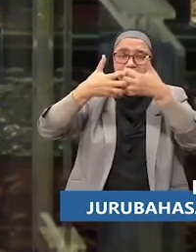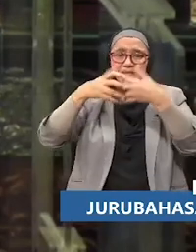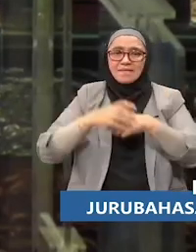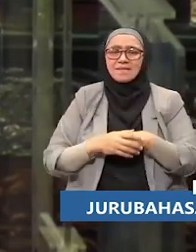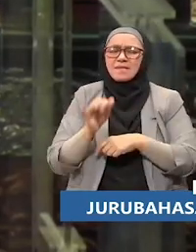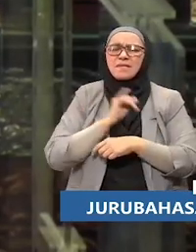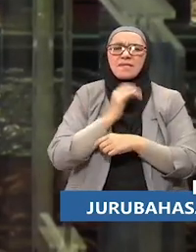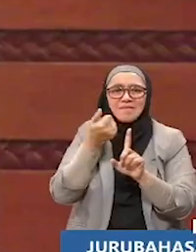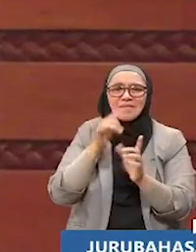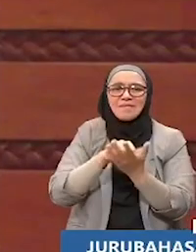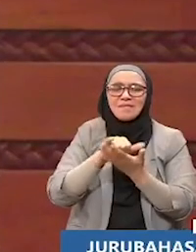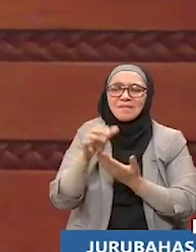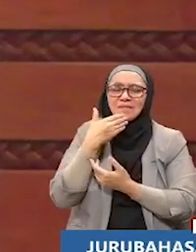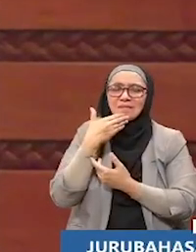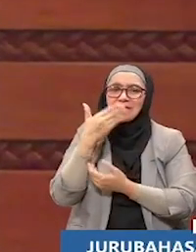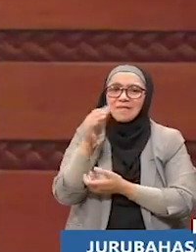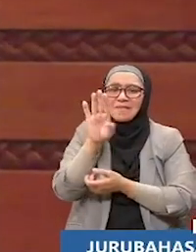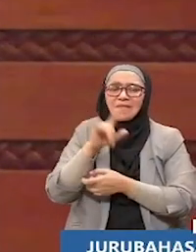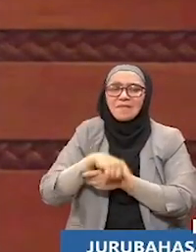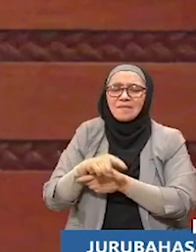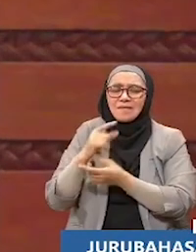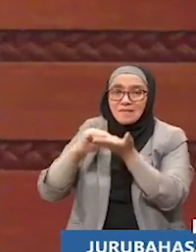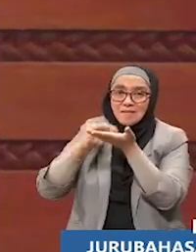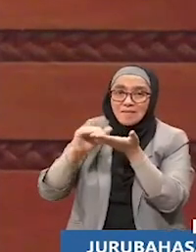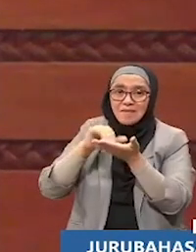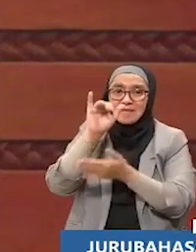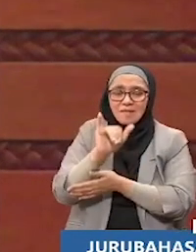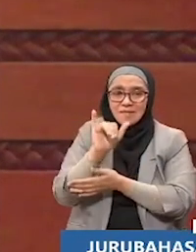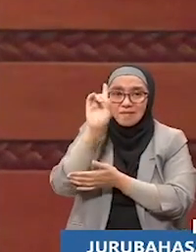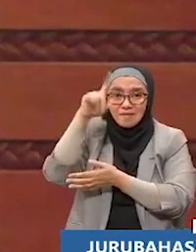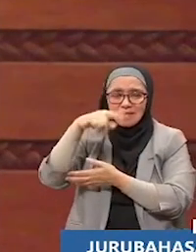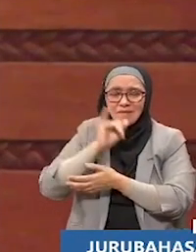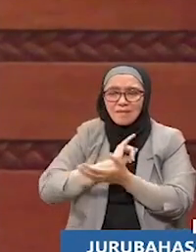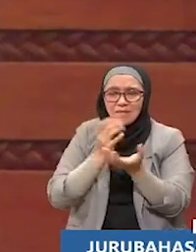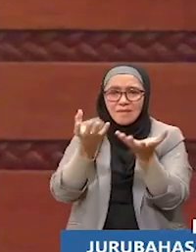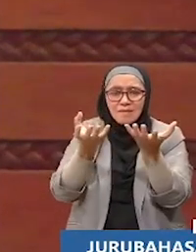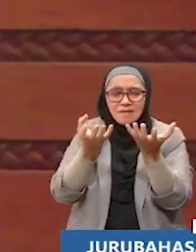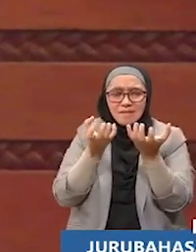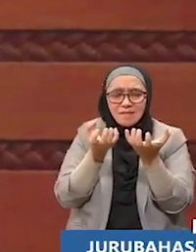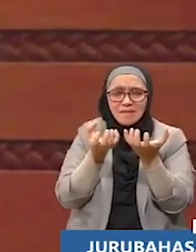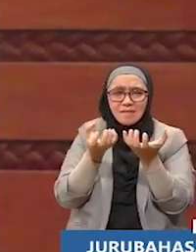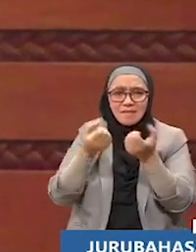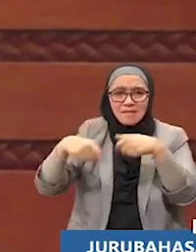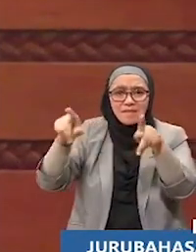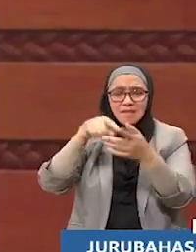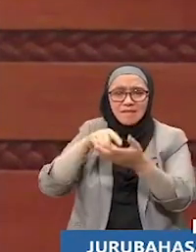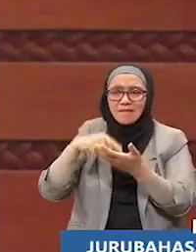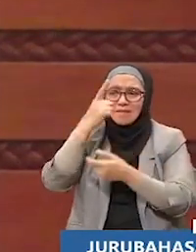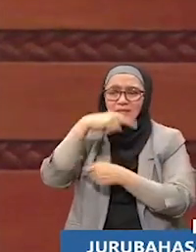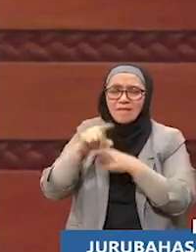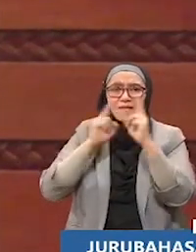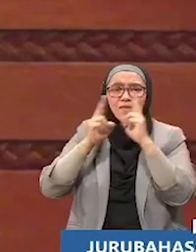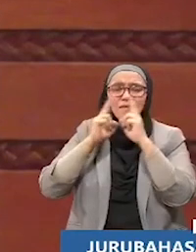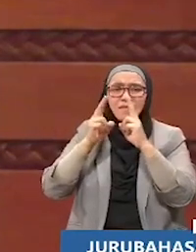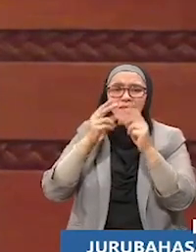and traded pantun. Saya nak ambil peluang ini, Tuan Yang Pertua, sedikit ingin mengambil sedikit ruang ini untuk mengucapkan terima kasih kepada ahli-ahli